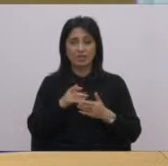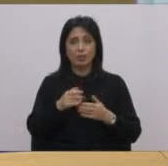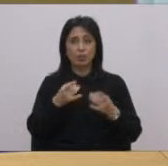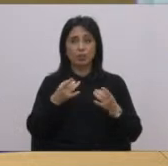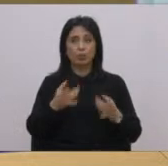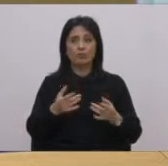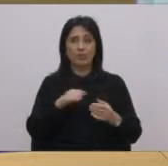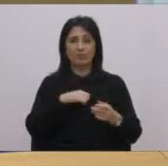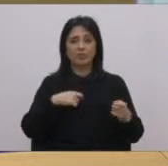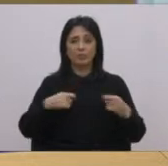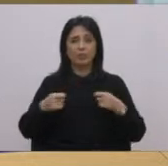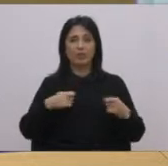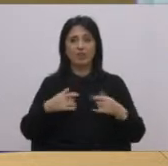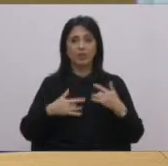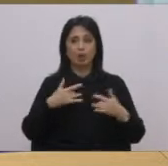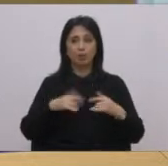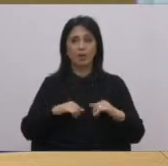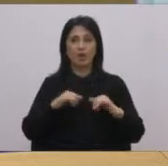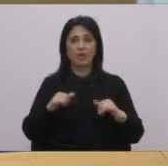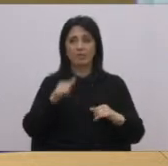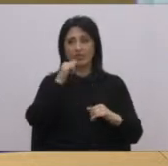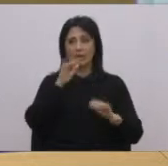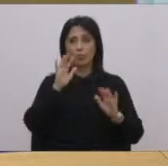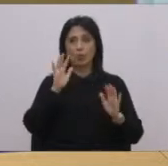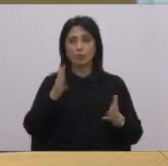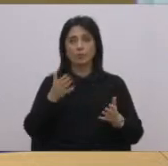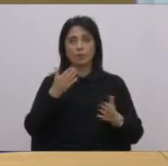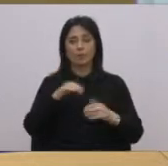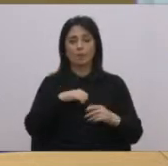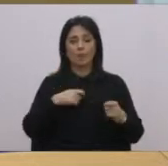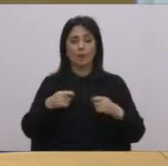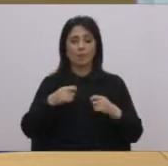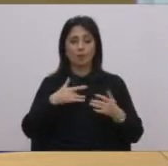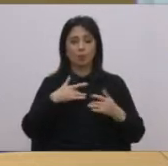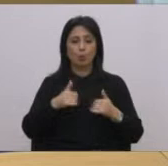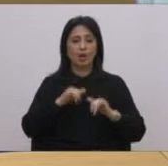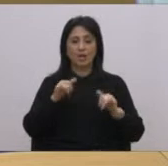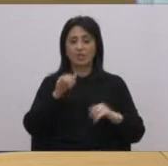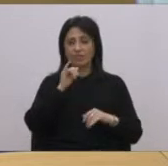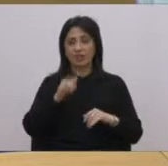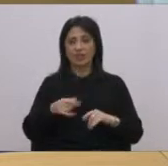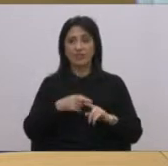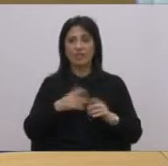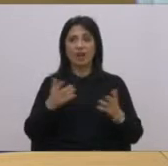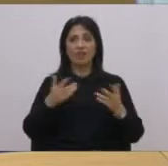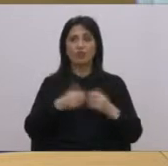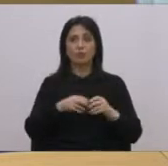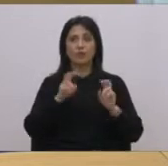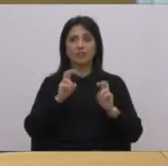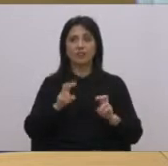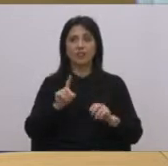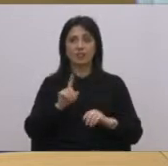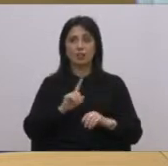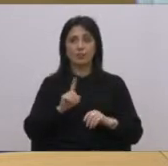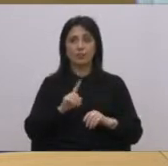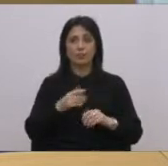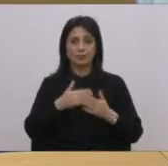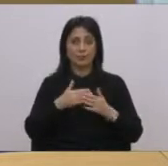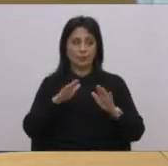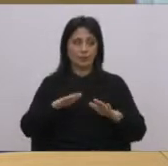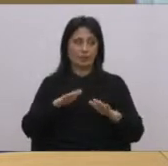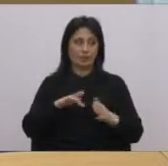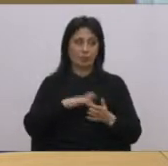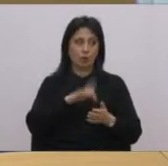უბრალოდ თვითმმართველობის როლის გაზრდა ვერ მოხდება და თუ თვითმმართველობის როლის გაზრდა ვერ მოხდა, ეს ავტომატურად ნიშნავს იმას, რომ თქვათ